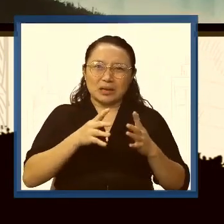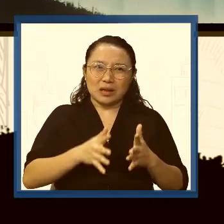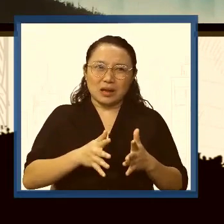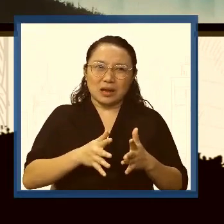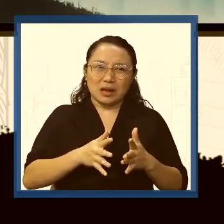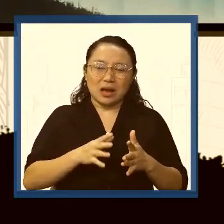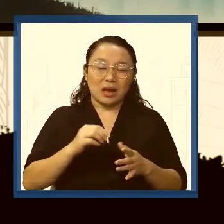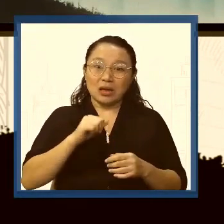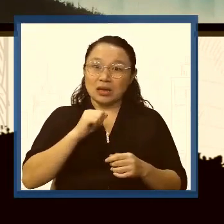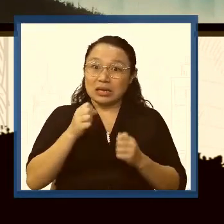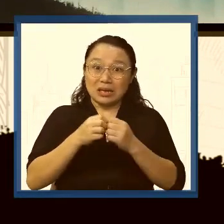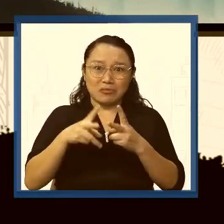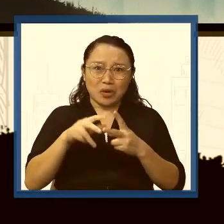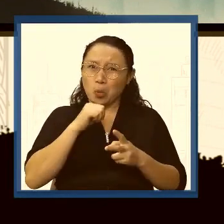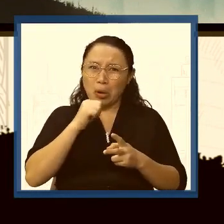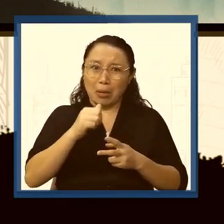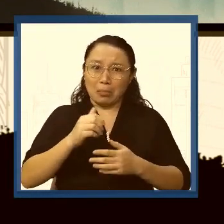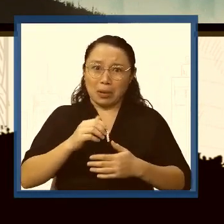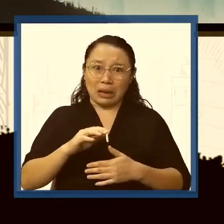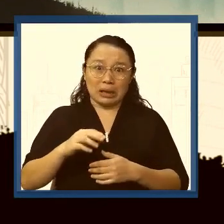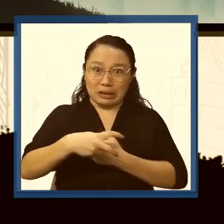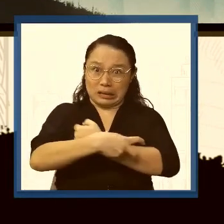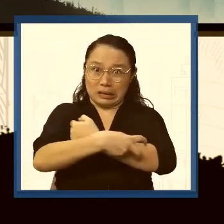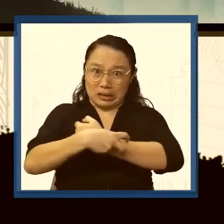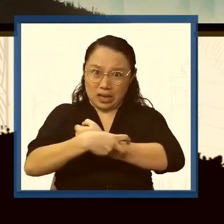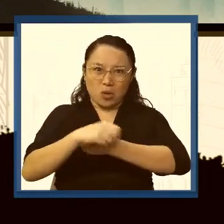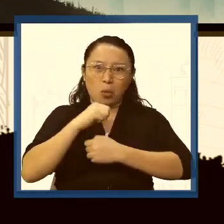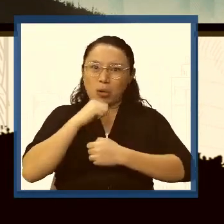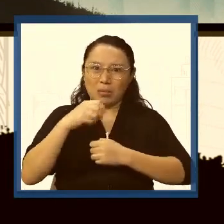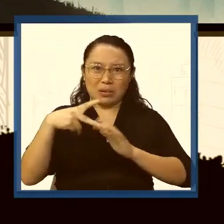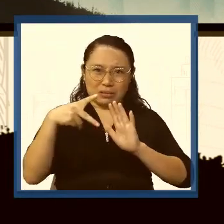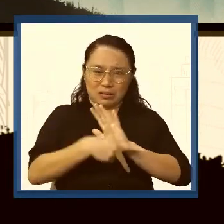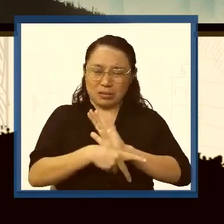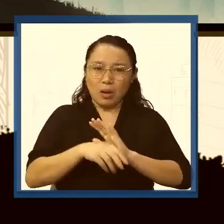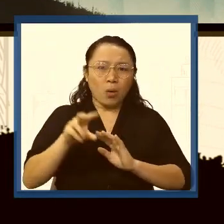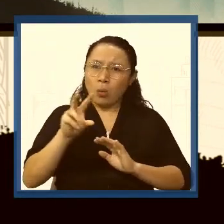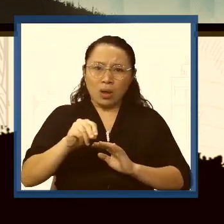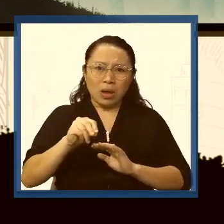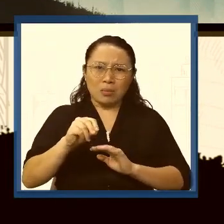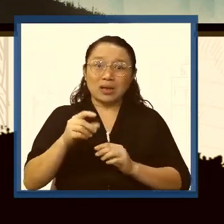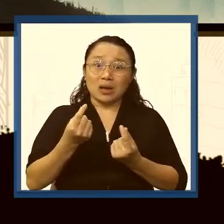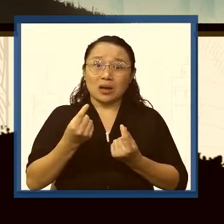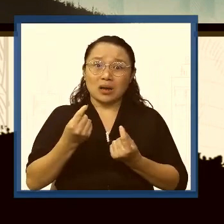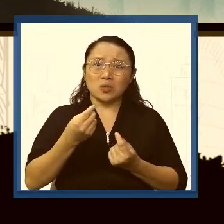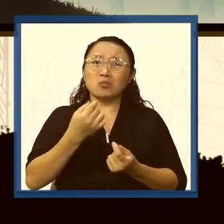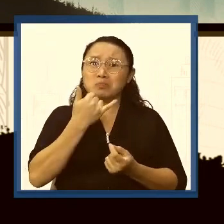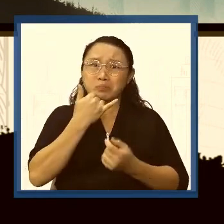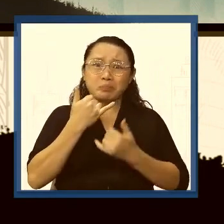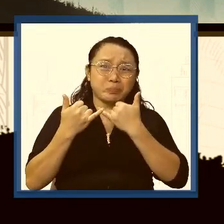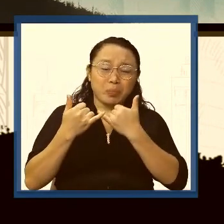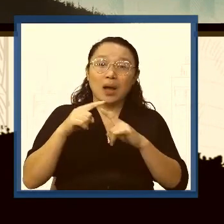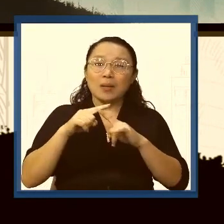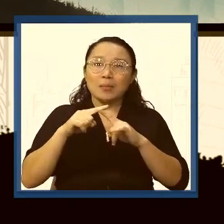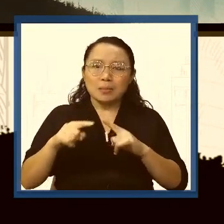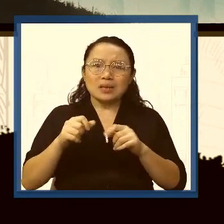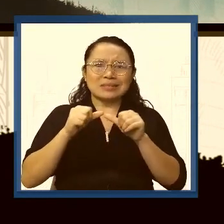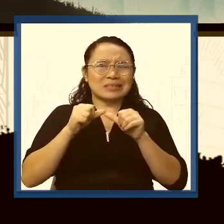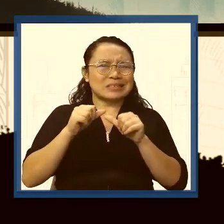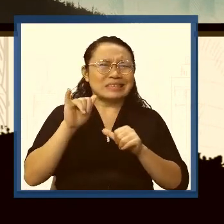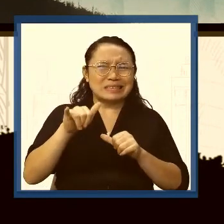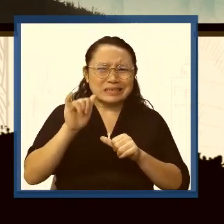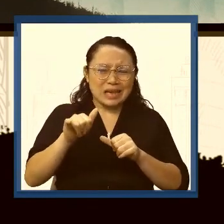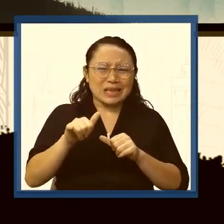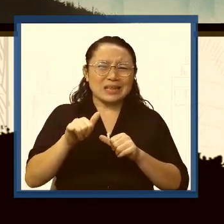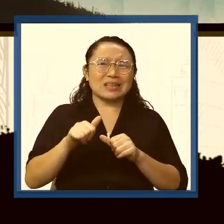wa pa gani mahimo nga nangawat wa pa nagapatay wa pa nakahimog unsa diha ang mga daotang binuhatan makasasala ng